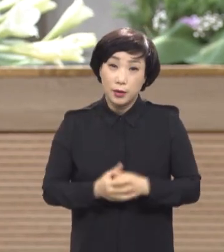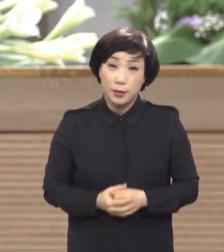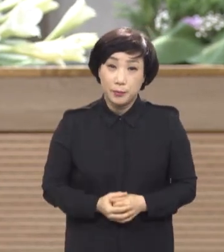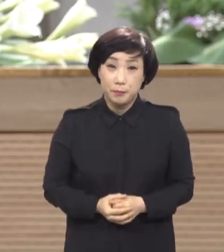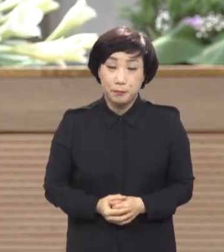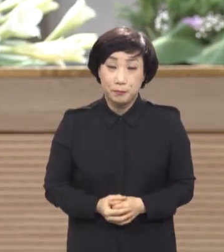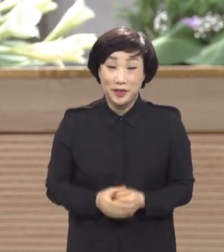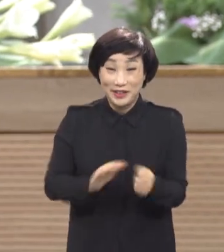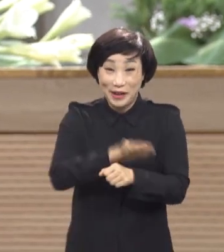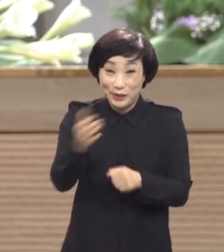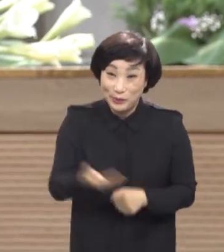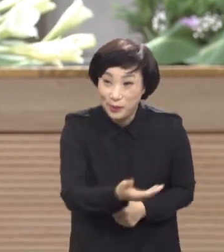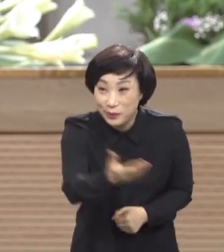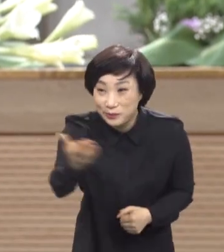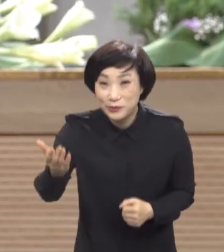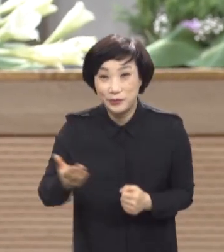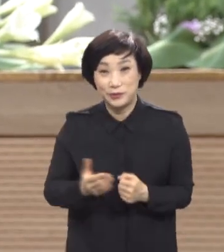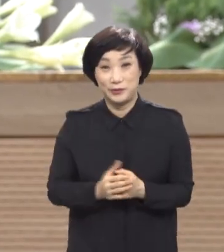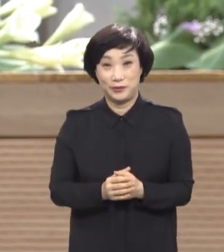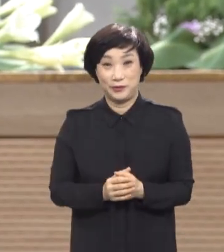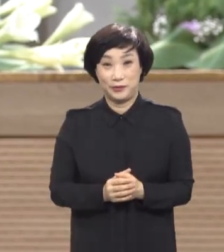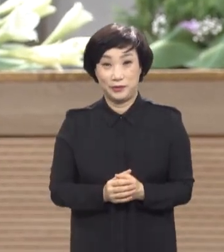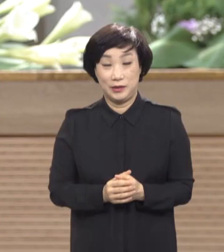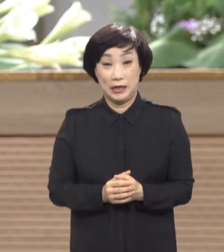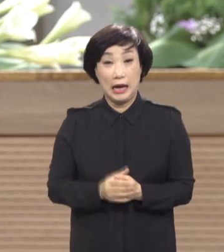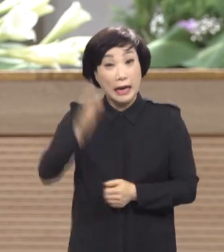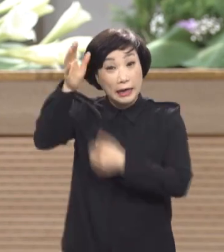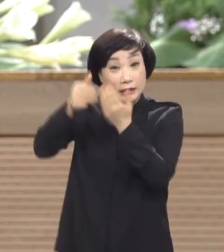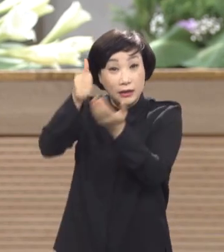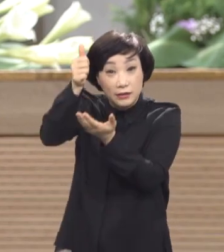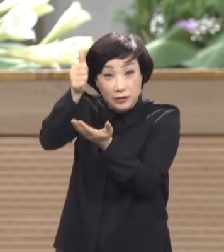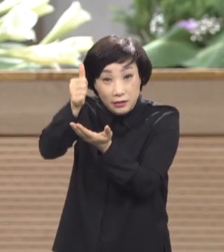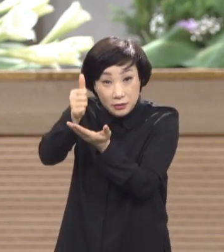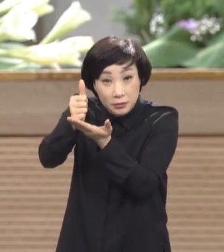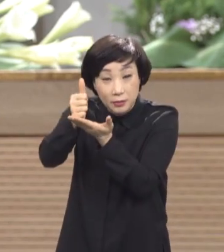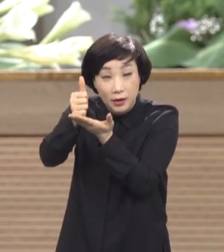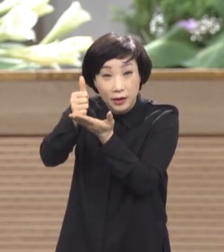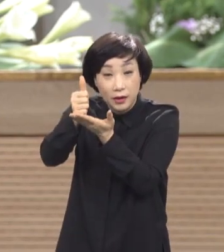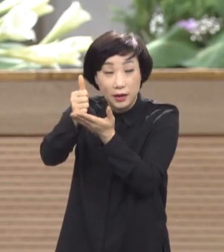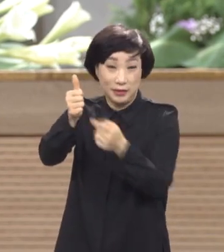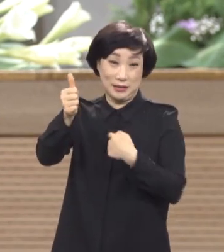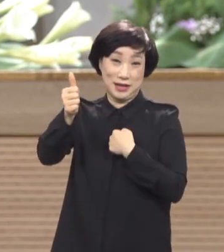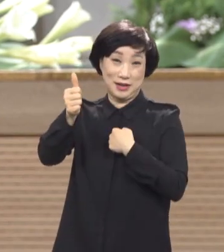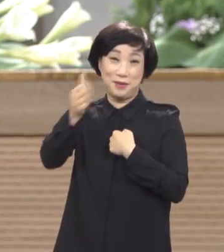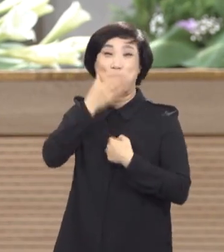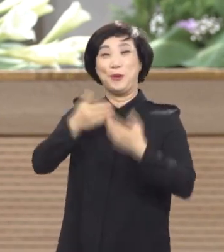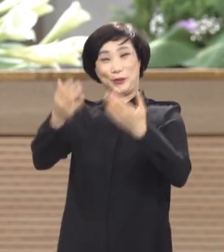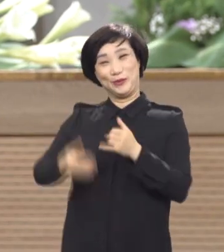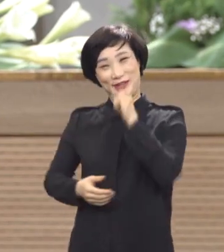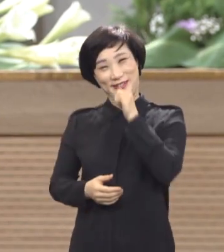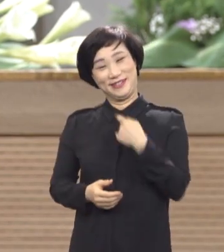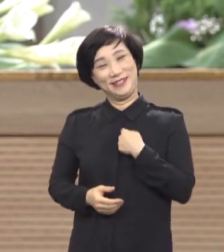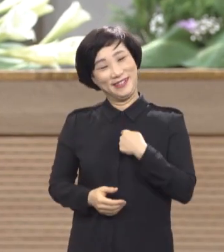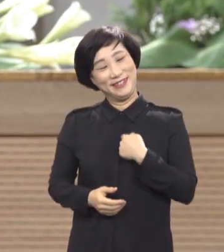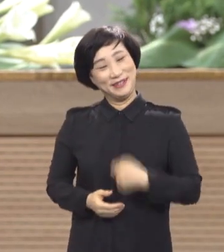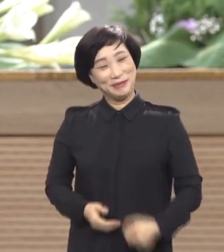사랑하는 여러분 하나님께서 제게 주신 축복이 듭니다